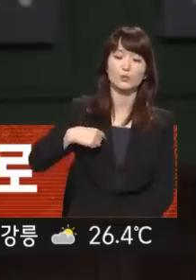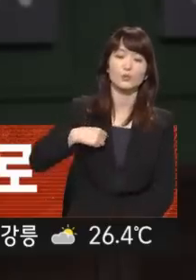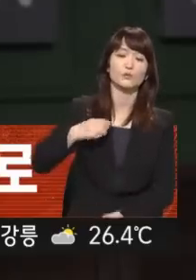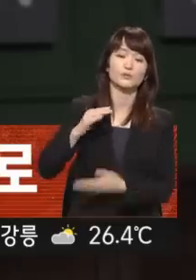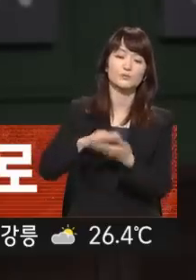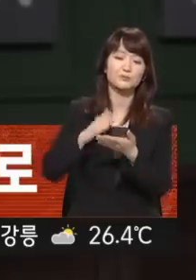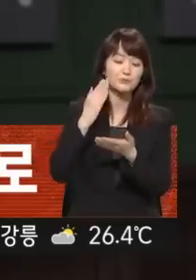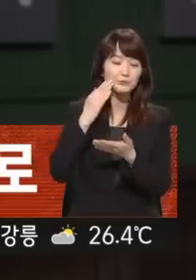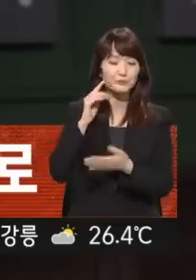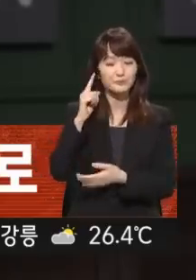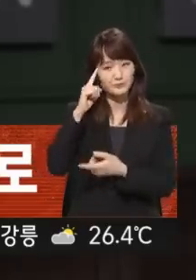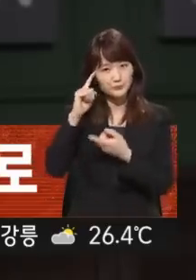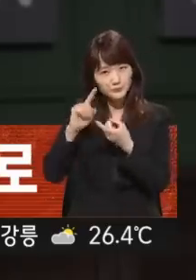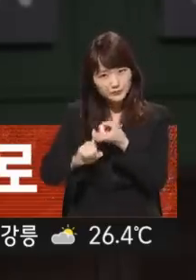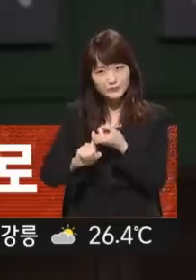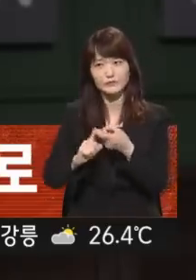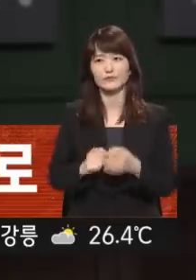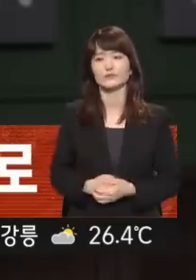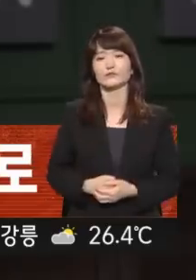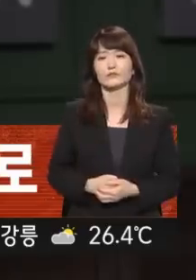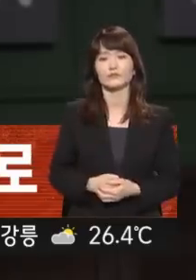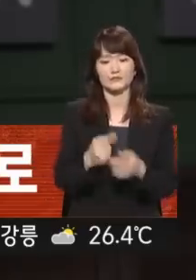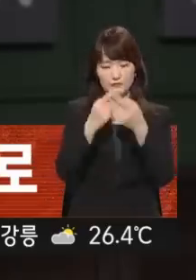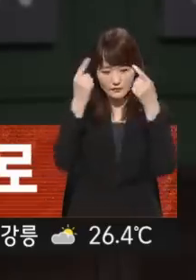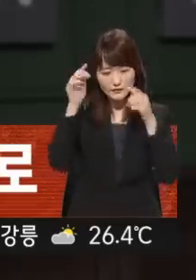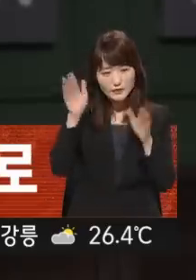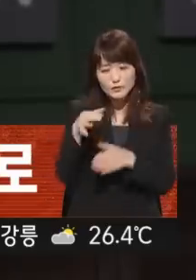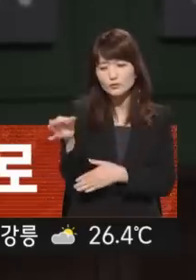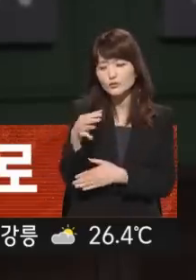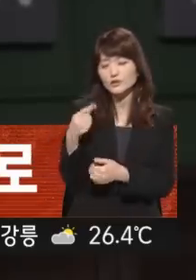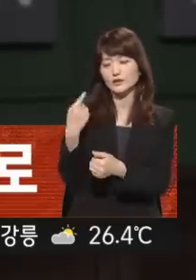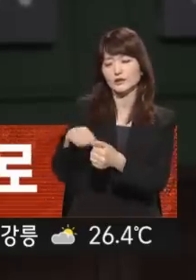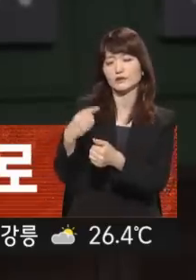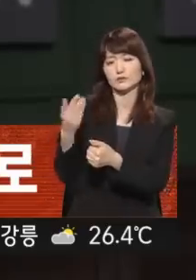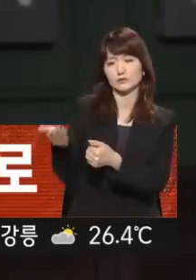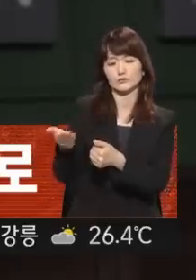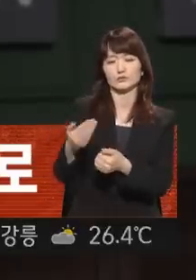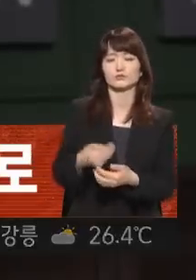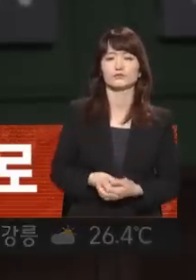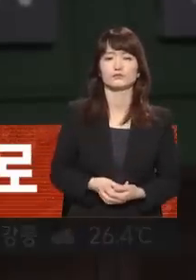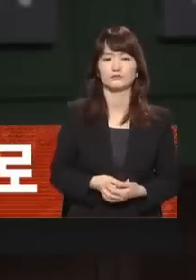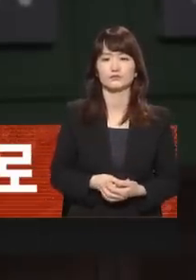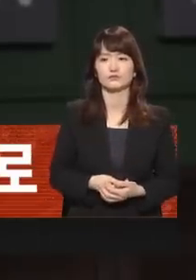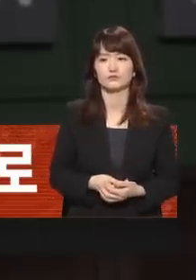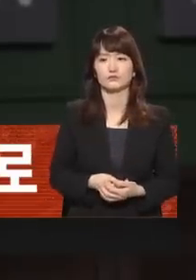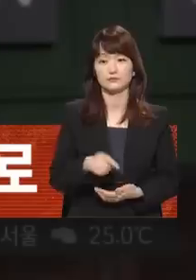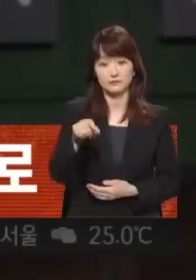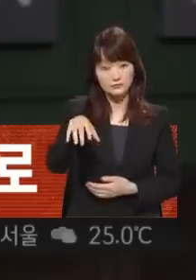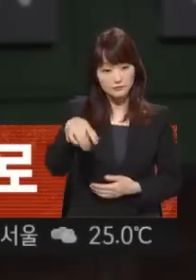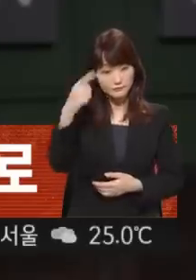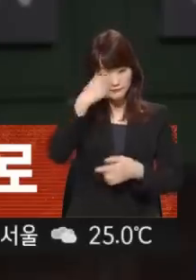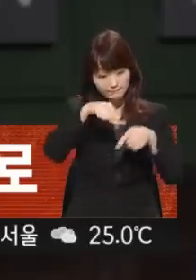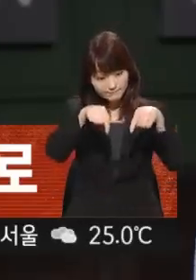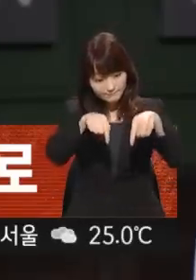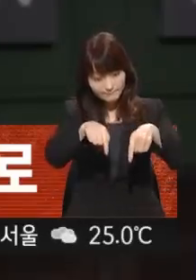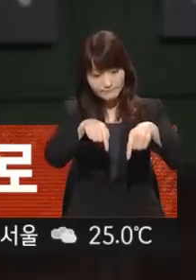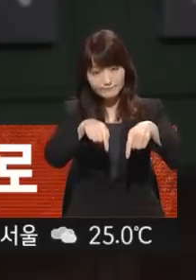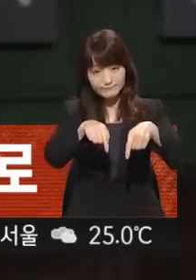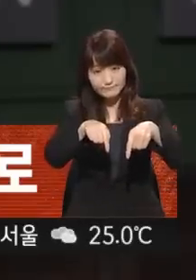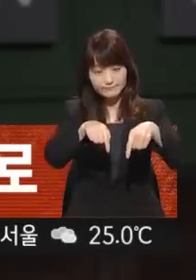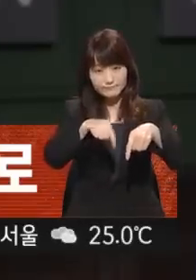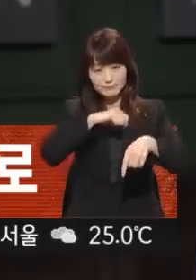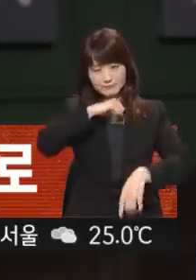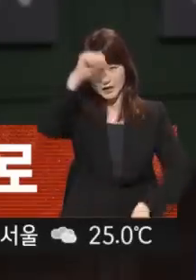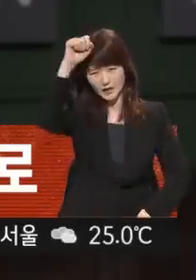있었는데이 패션을 대학생한테 무료로 가르쳐 주겠다 이런 전단을 보고 처음 접하게 됐다고 합니다 그곳에서 뭐 면접까지 보고서는이